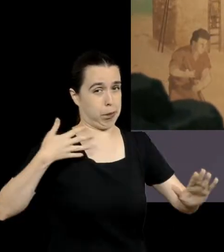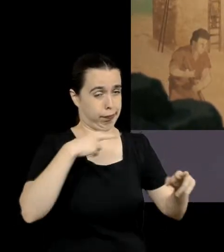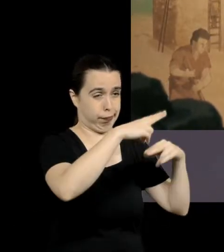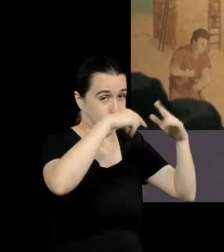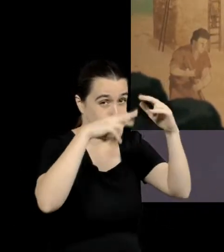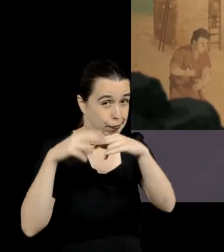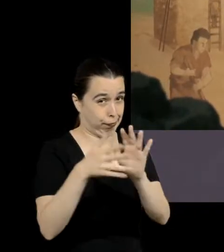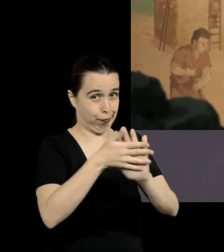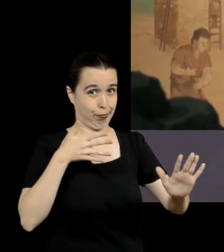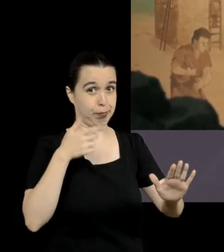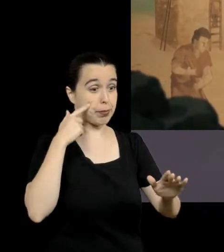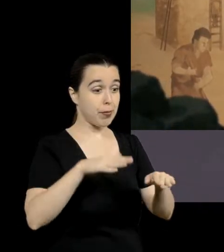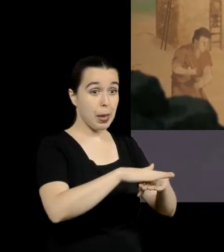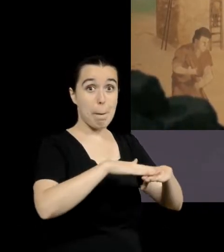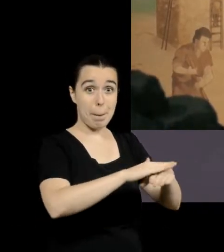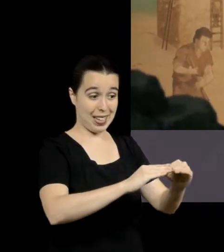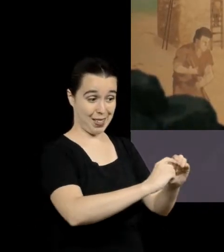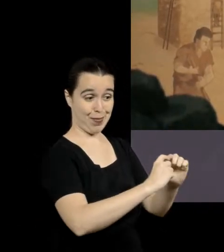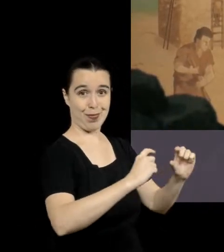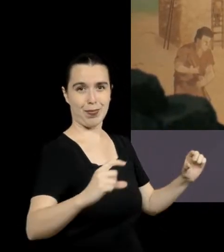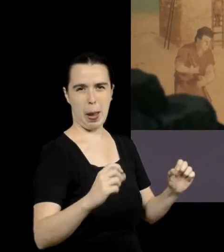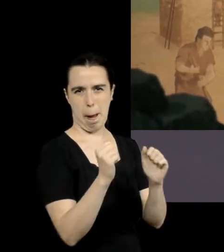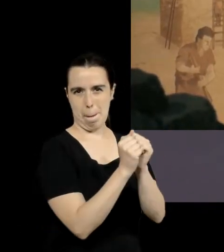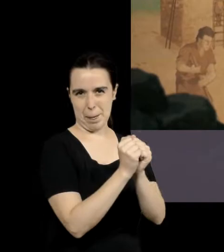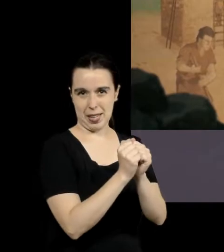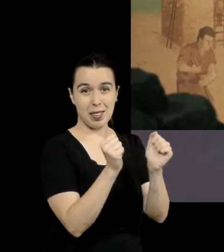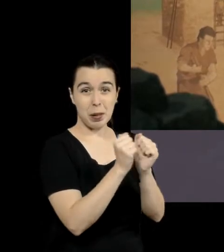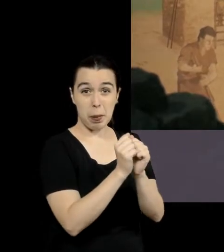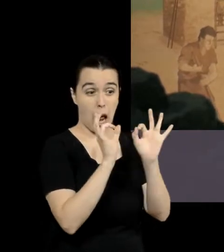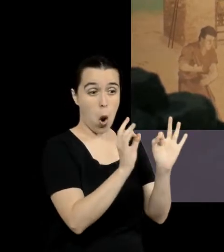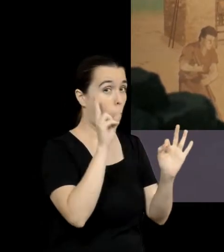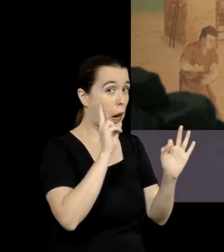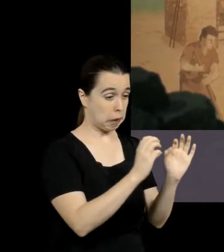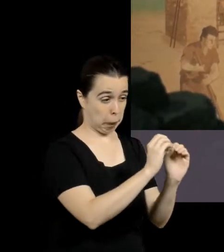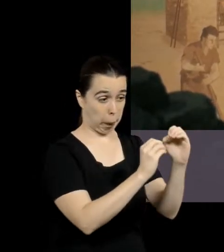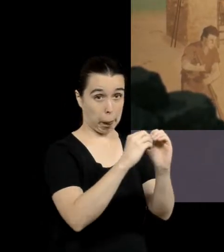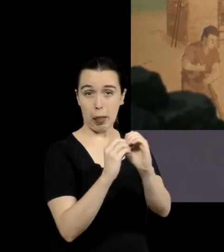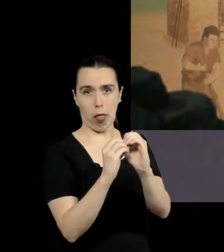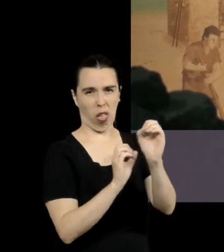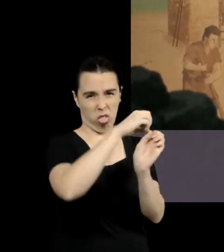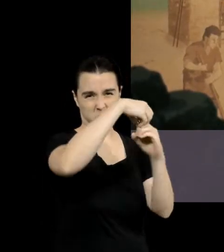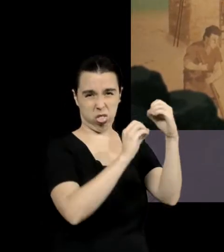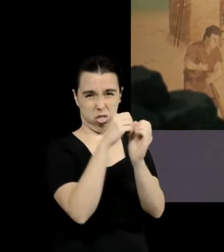La base estava feta amb pedres de forma irregular i poc cuidada, unides amb morter de calç.